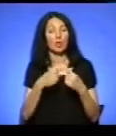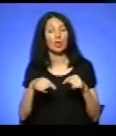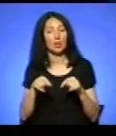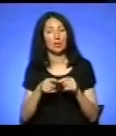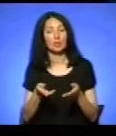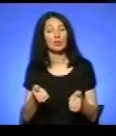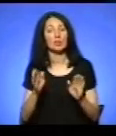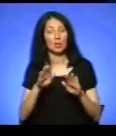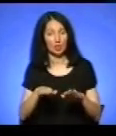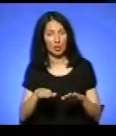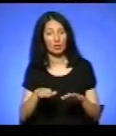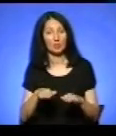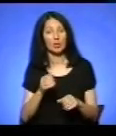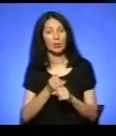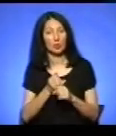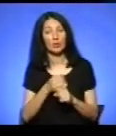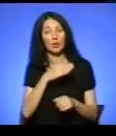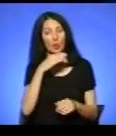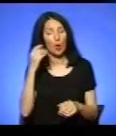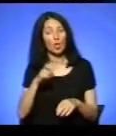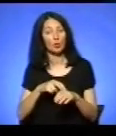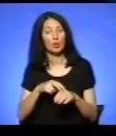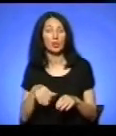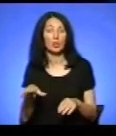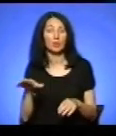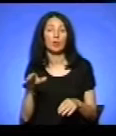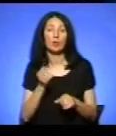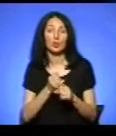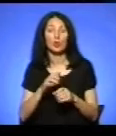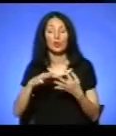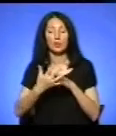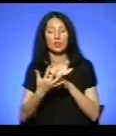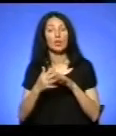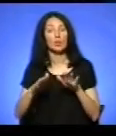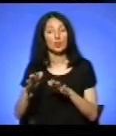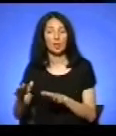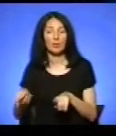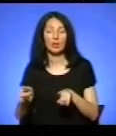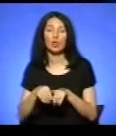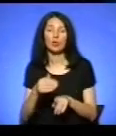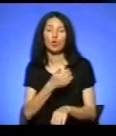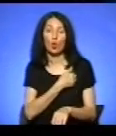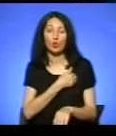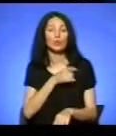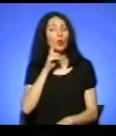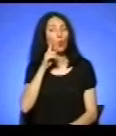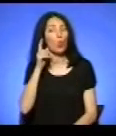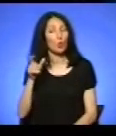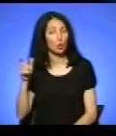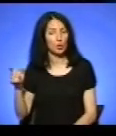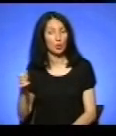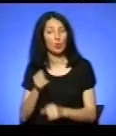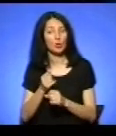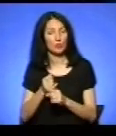все-таки працюють в сільській місцевості, і заохотити молодь працювати на первинній ланці, працювати з сімейними